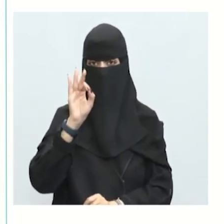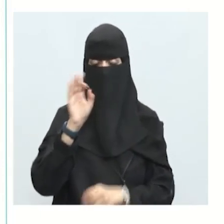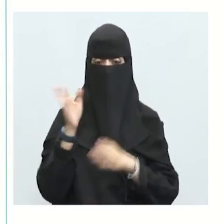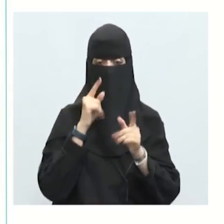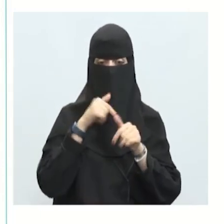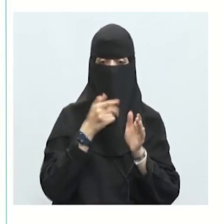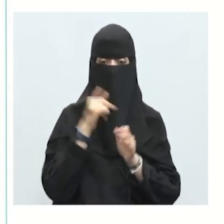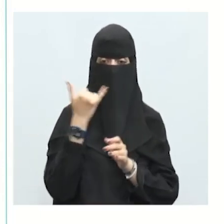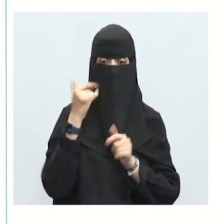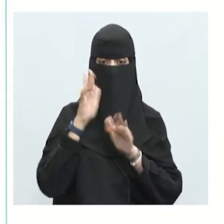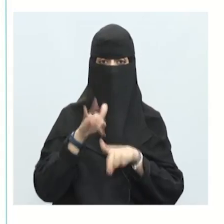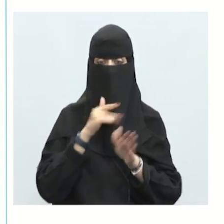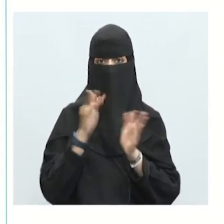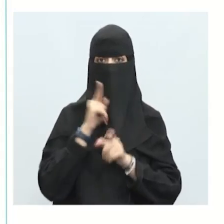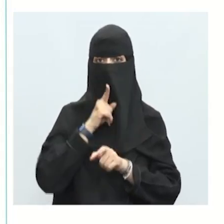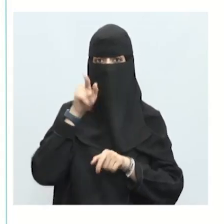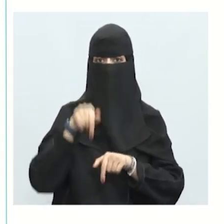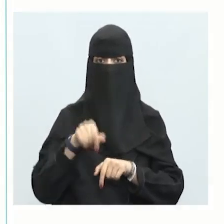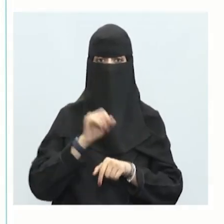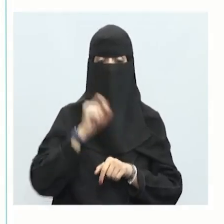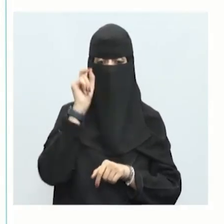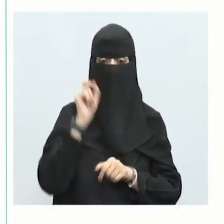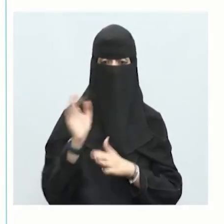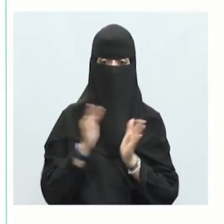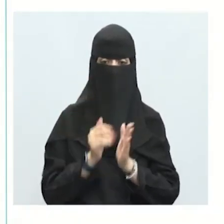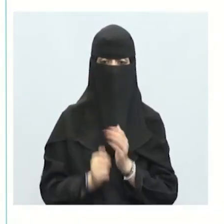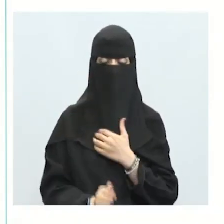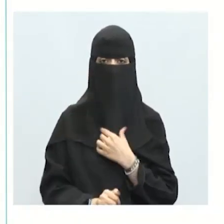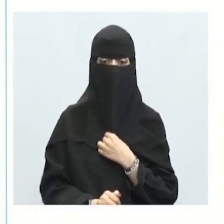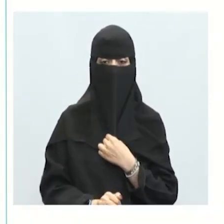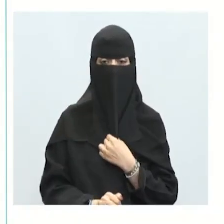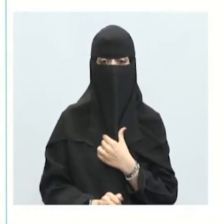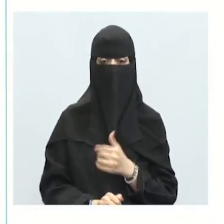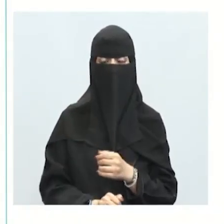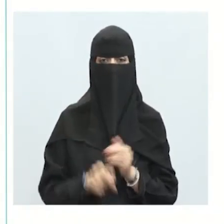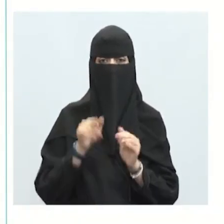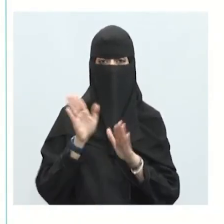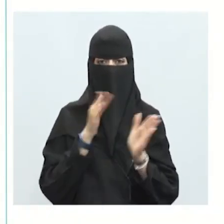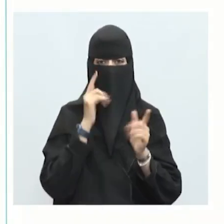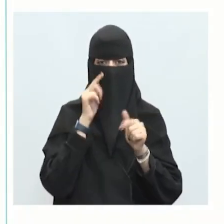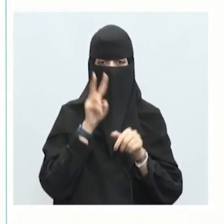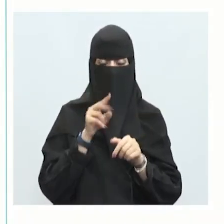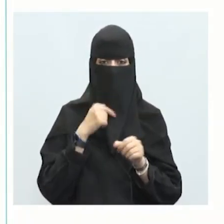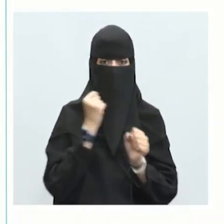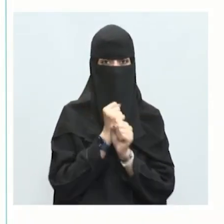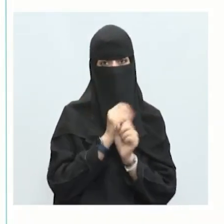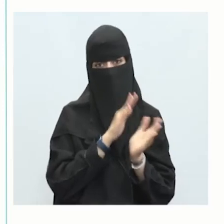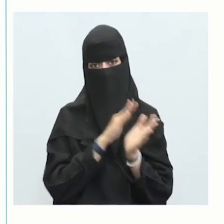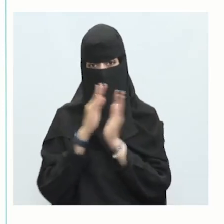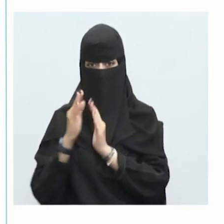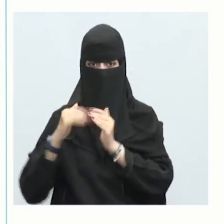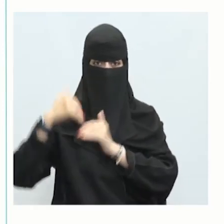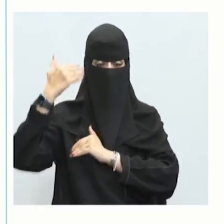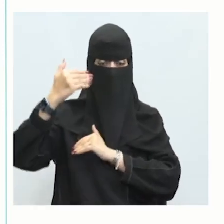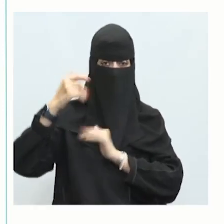الس مهمه جدا هذه النقطتين عندنا تطبيق بعد كتابه المقطع